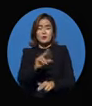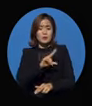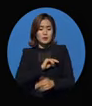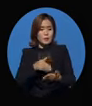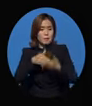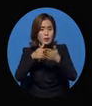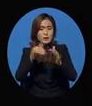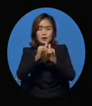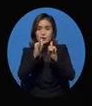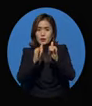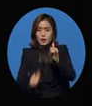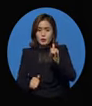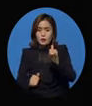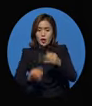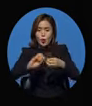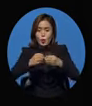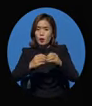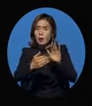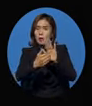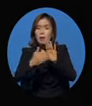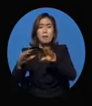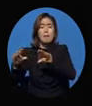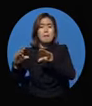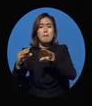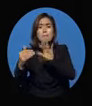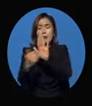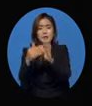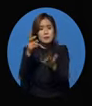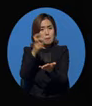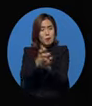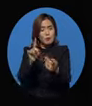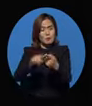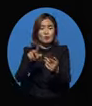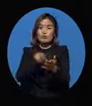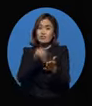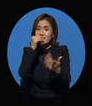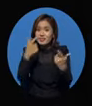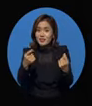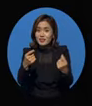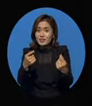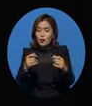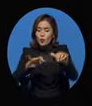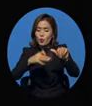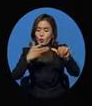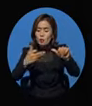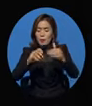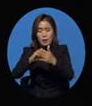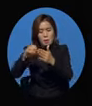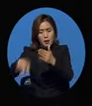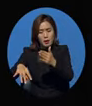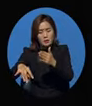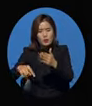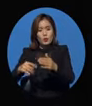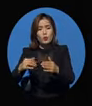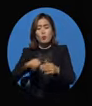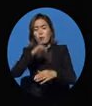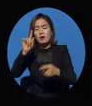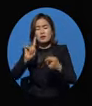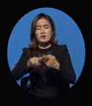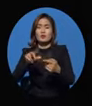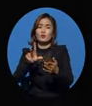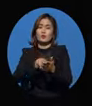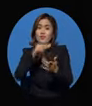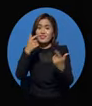방지법 은 너무 전 포괄적인 논란이 있고 야당이 밤 불이 커서 5.18 만 띄어 가지고 통과가 된 것은 불가피했다 이렇게 생각하게